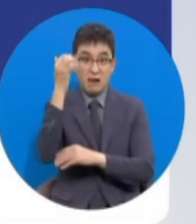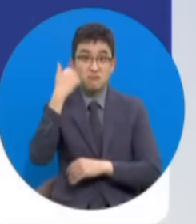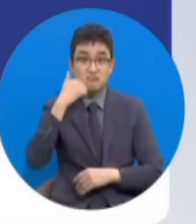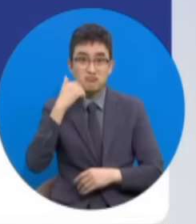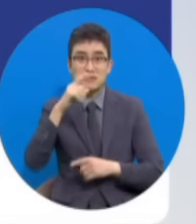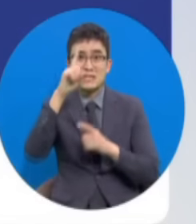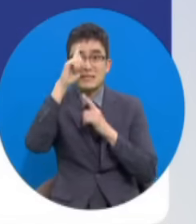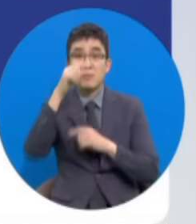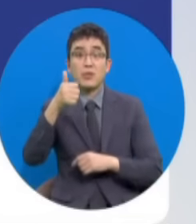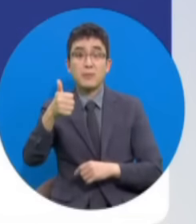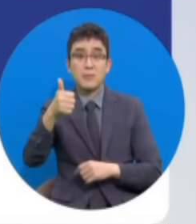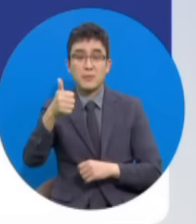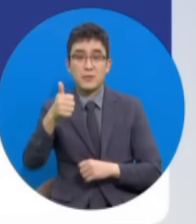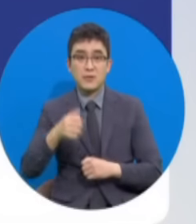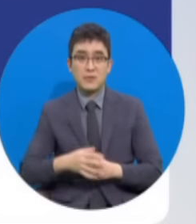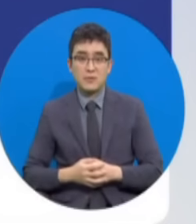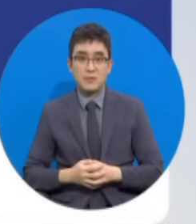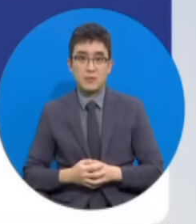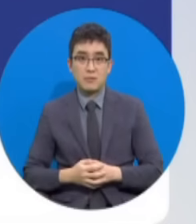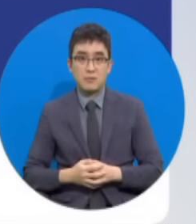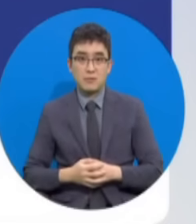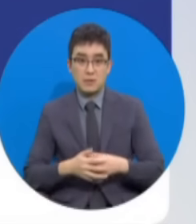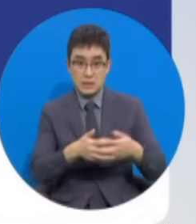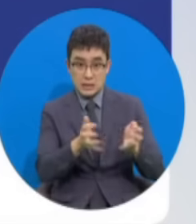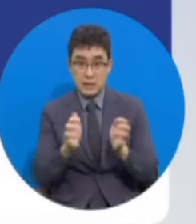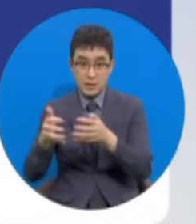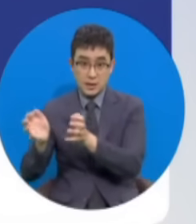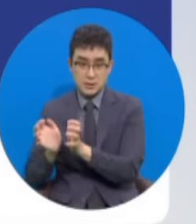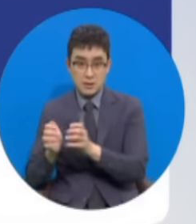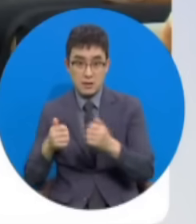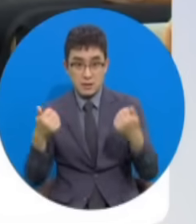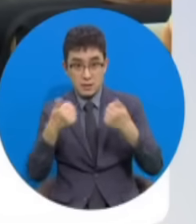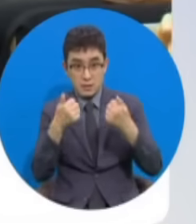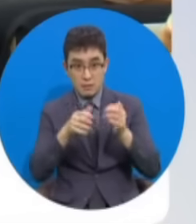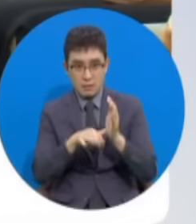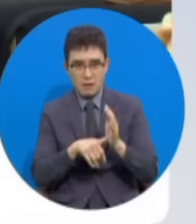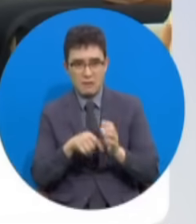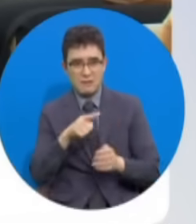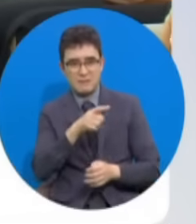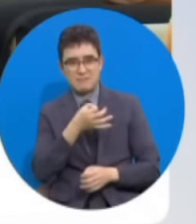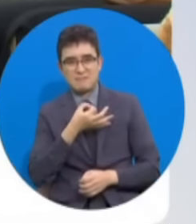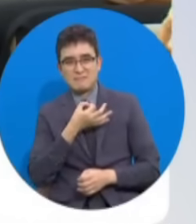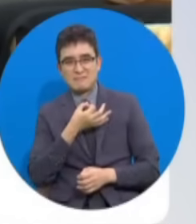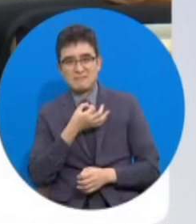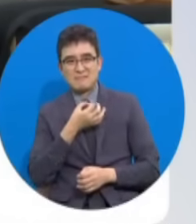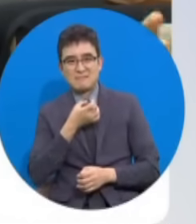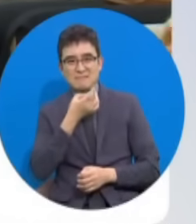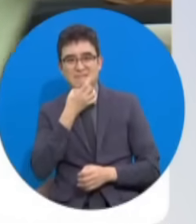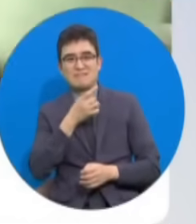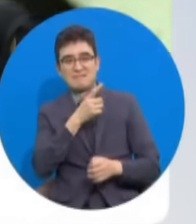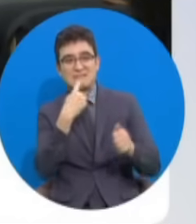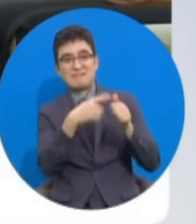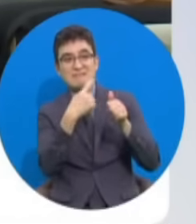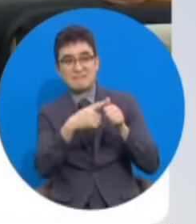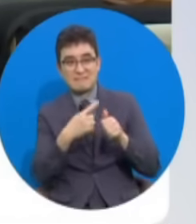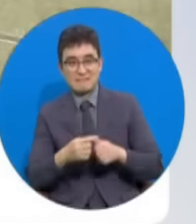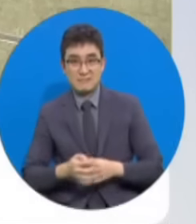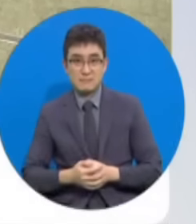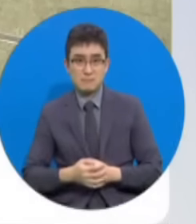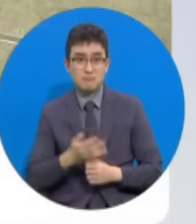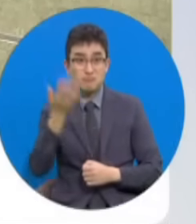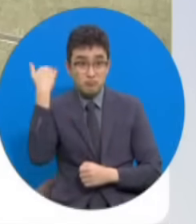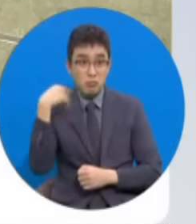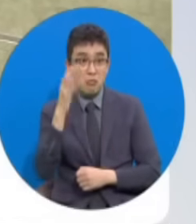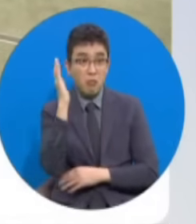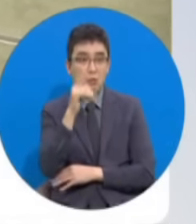이재명 대표입니다. 그게 저희가 교섭단체 대표연설을 하고 났을 때도 굉장히 냉소적인 비판을 했는데요. 한번 봐라. 그때도